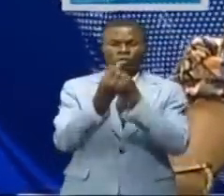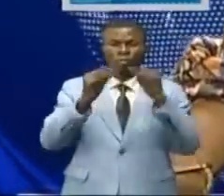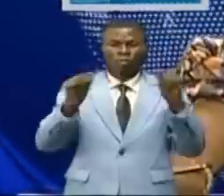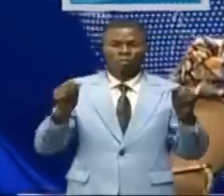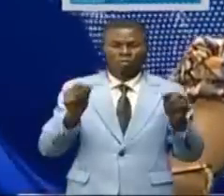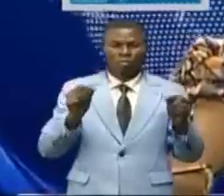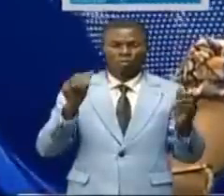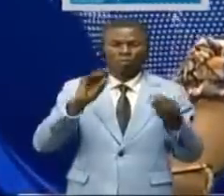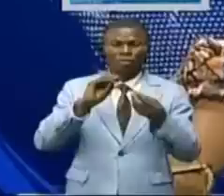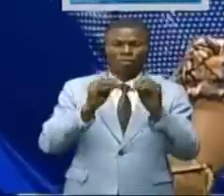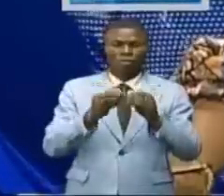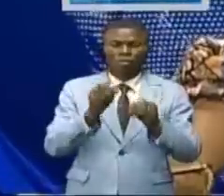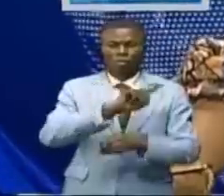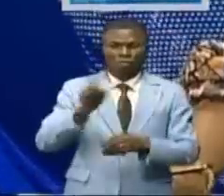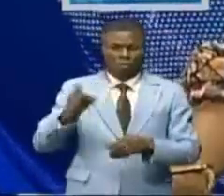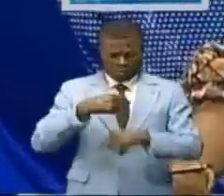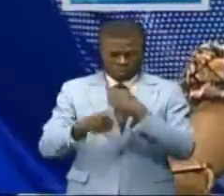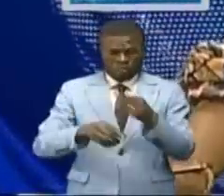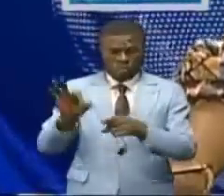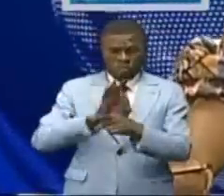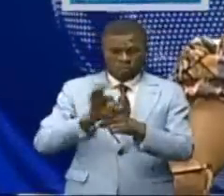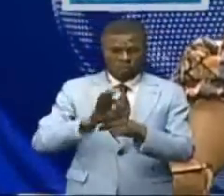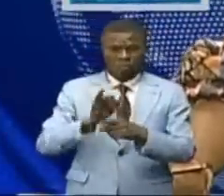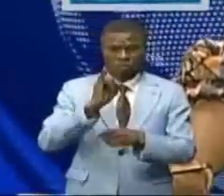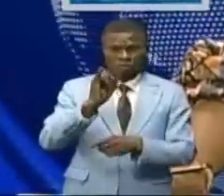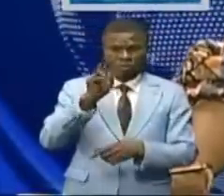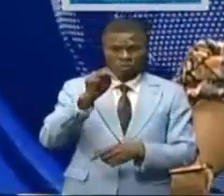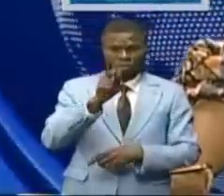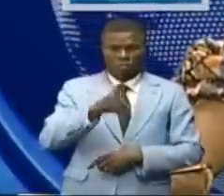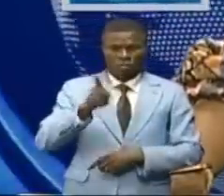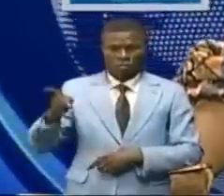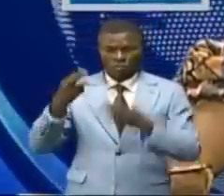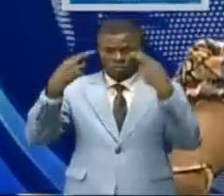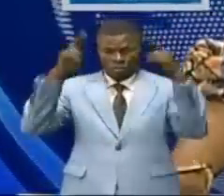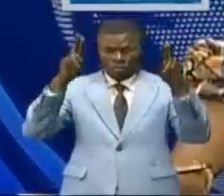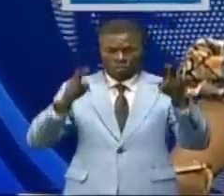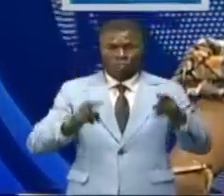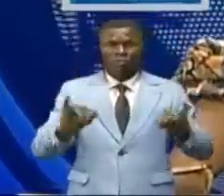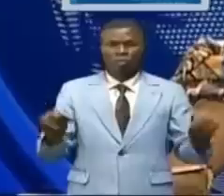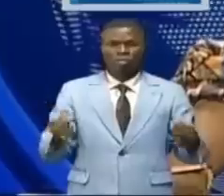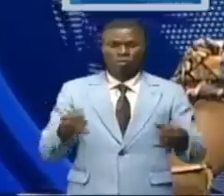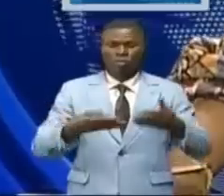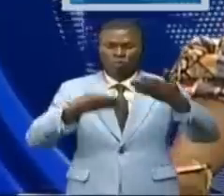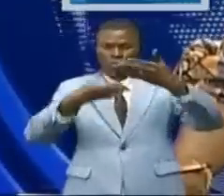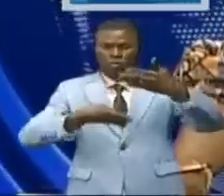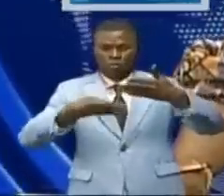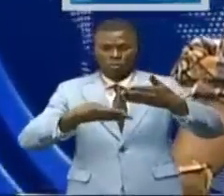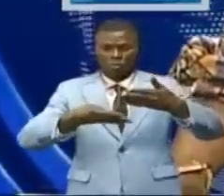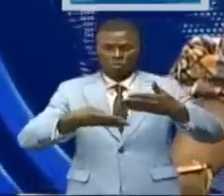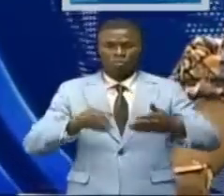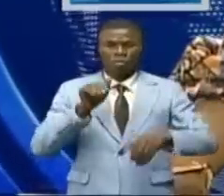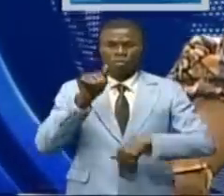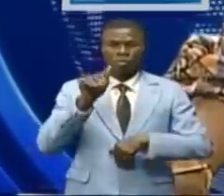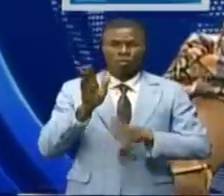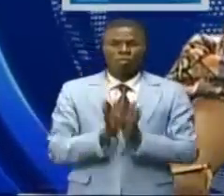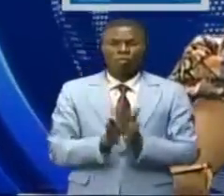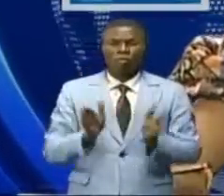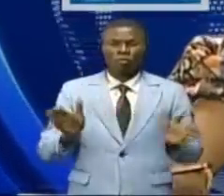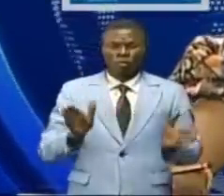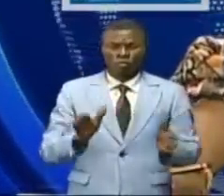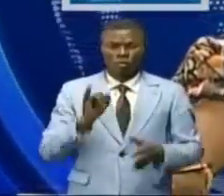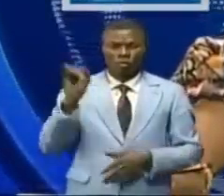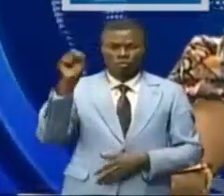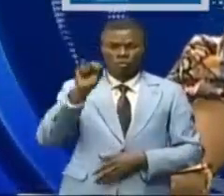1000 ont commencé aujourd'hui à l'INPP, la formation pour la réussite des 9e Jeux de la francophonie. Le directeur général